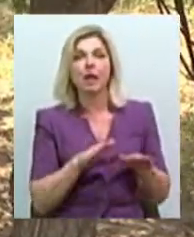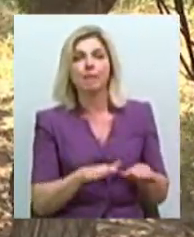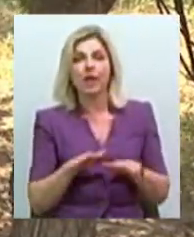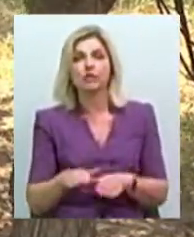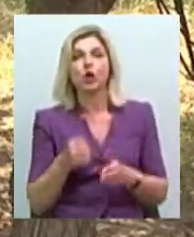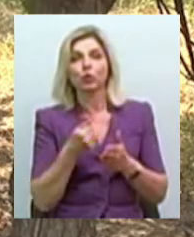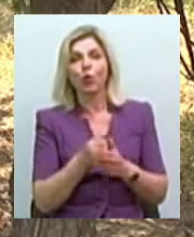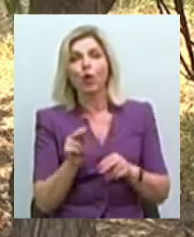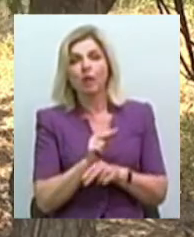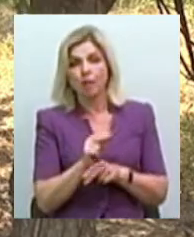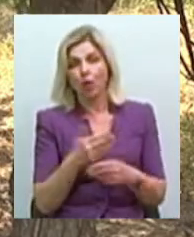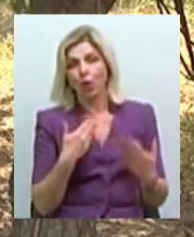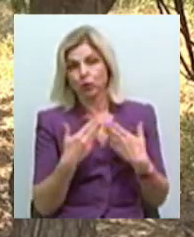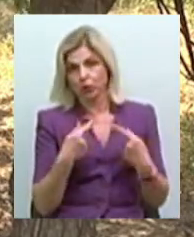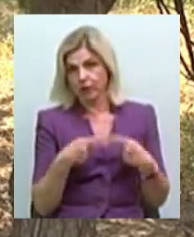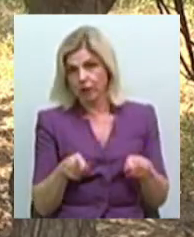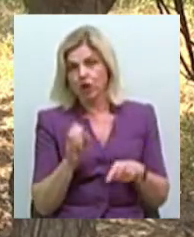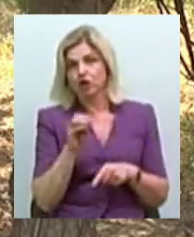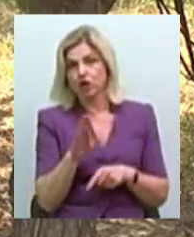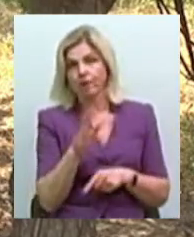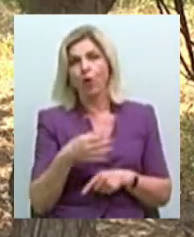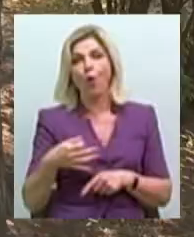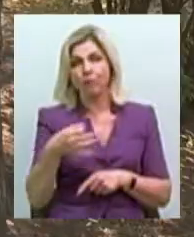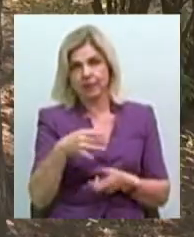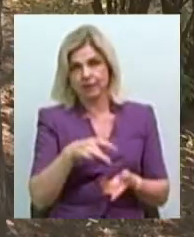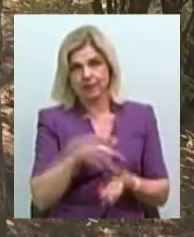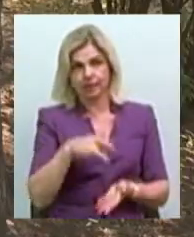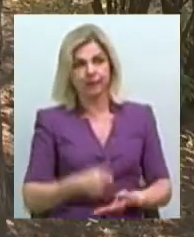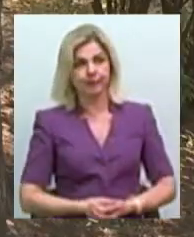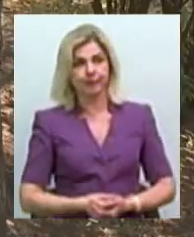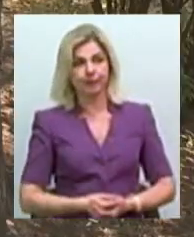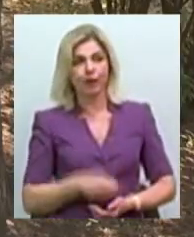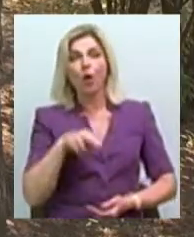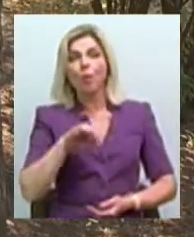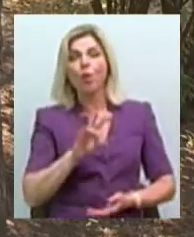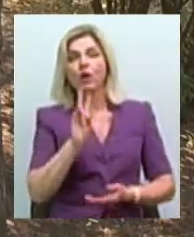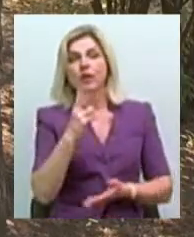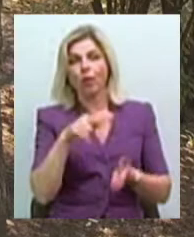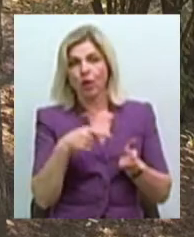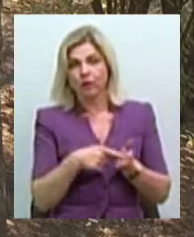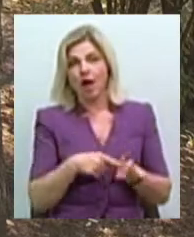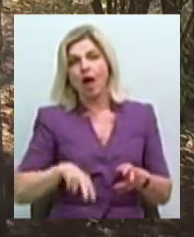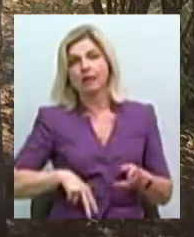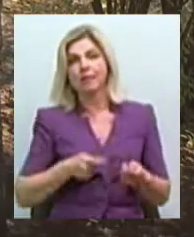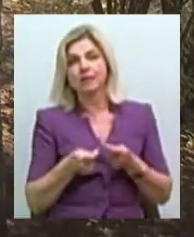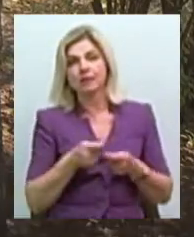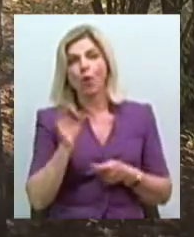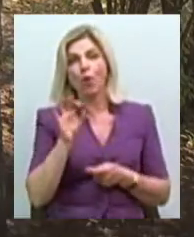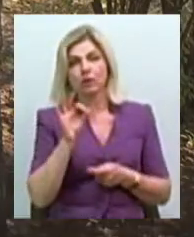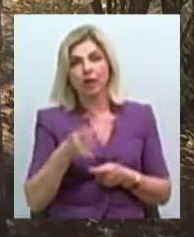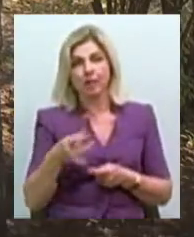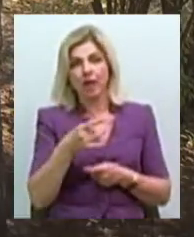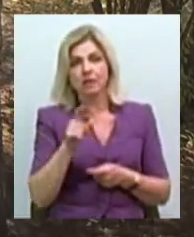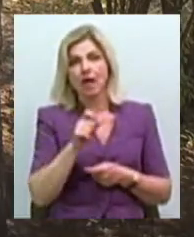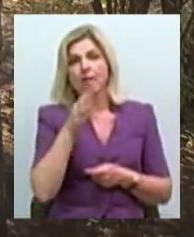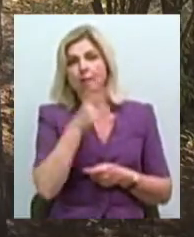доріг ставляться інакше, ніж в обласному центрі. По Миколаєву, по адміністрації Корабельного району, за період дослідження,